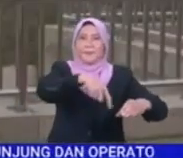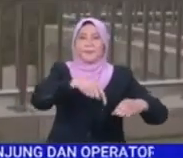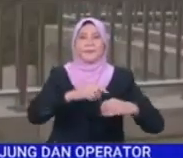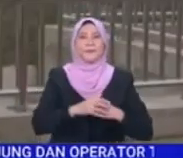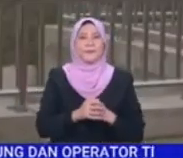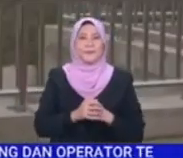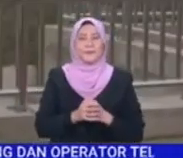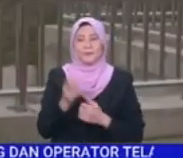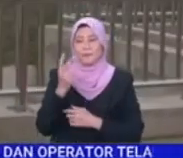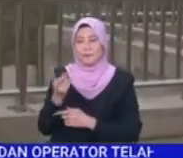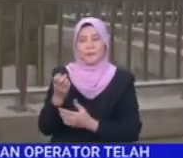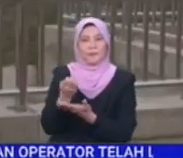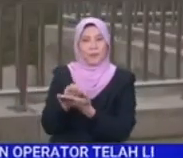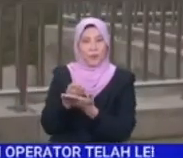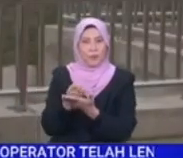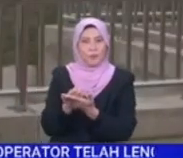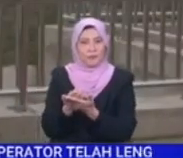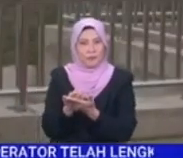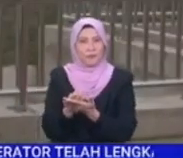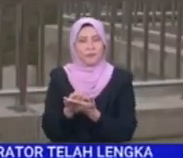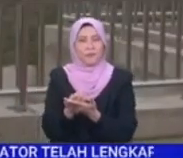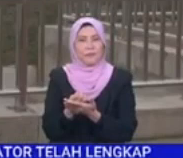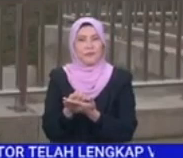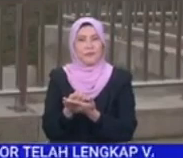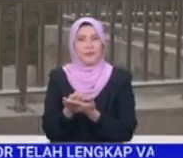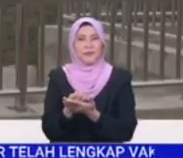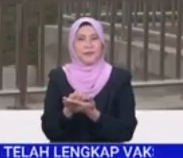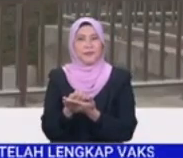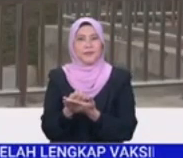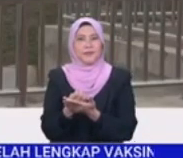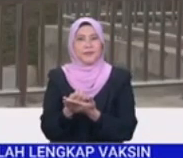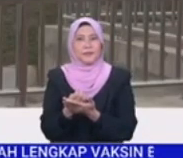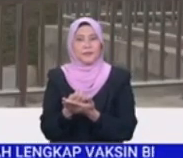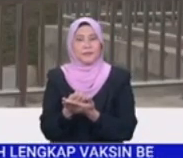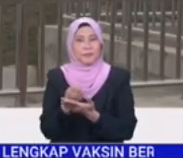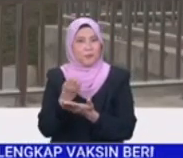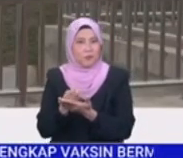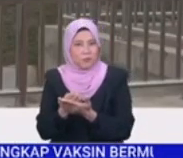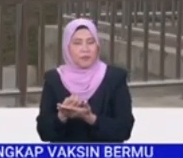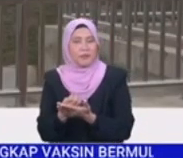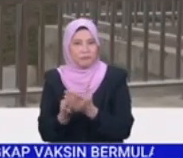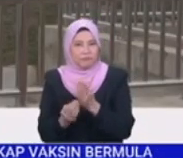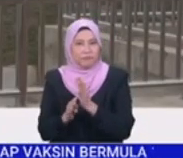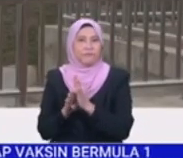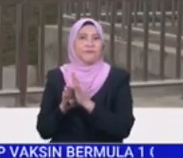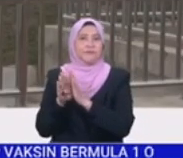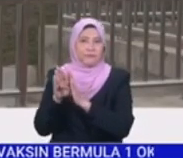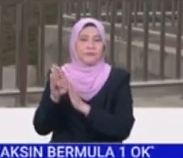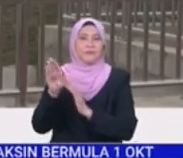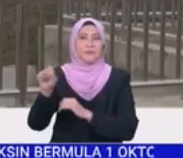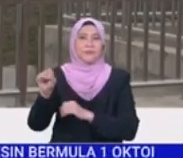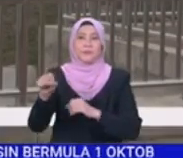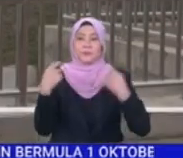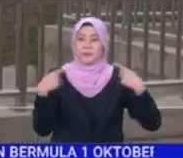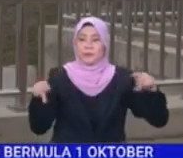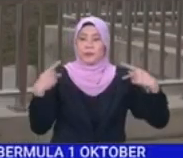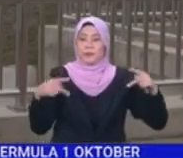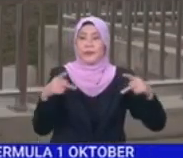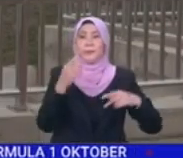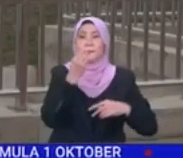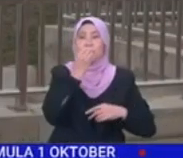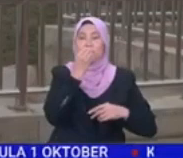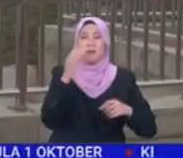ekonominya pula saya nampak bukan setakat AB saja yang tempias dengan ketatangan pelancong ni tapi kedai-kedai makan pun dipenuhi